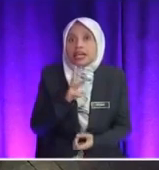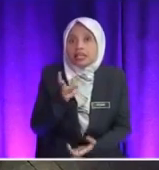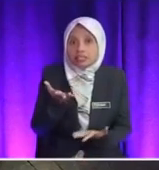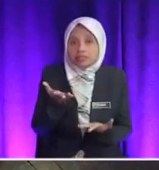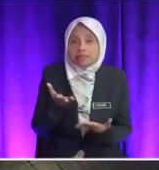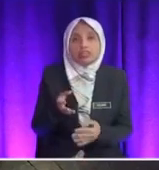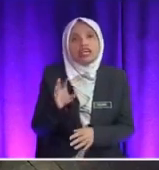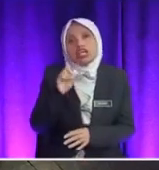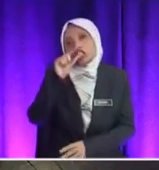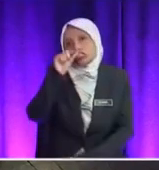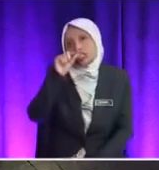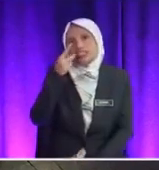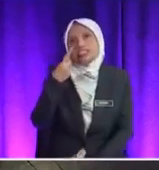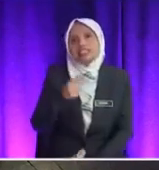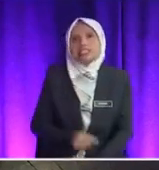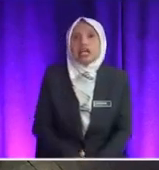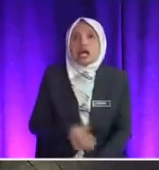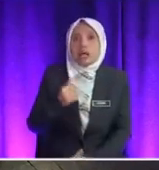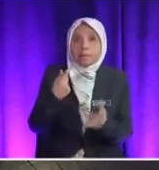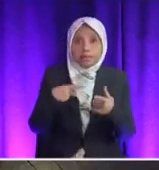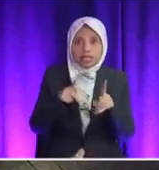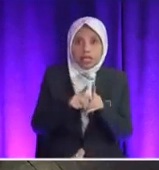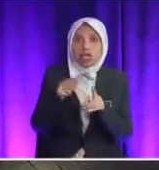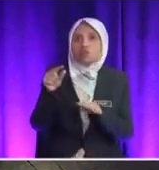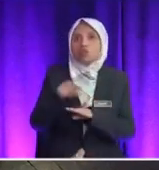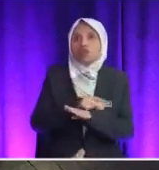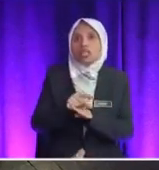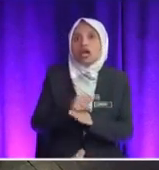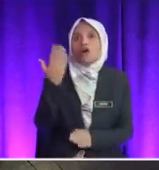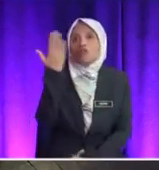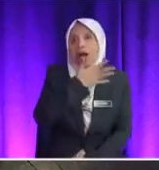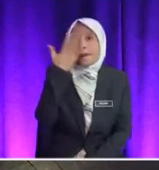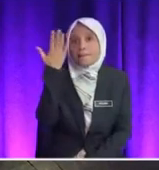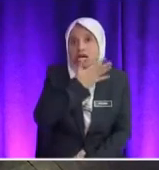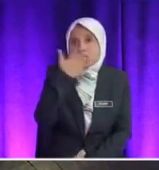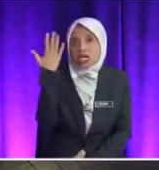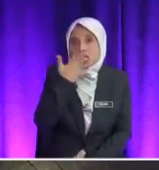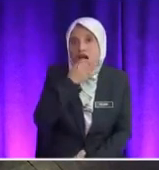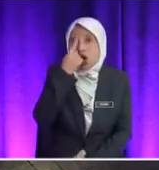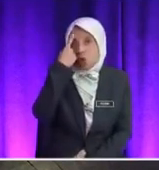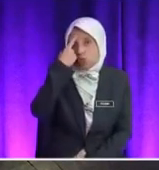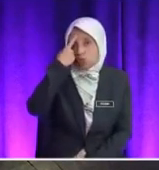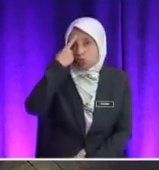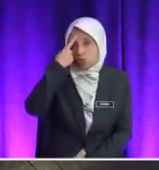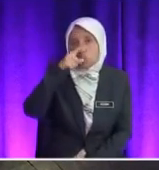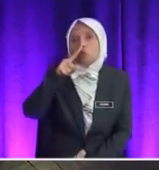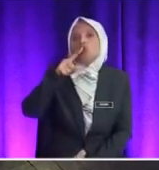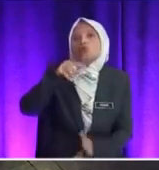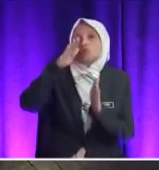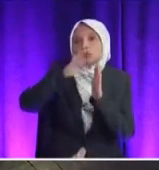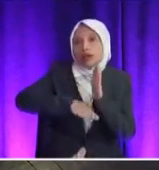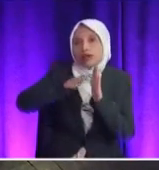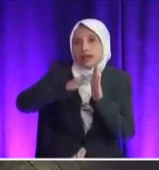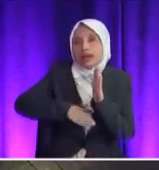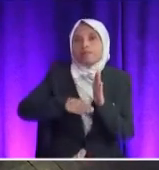itu Pitik hentinya Gun apa wifi wifi menu membantu menurunkan air dengan lebih cepat